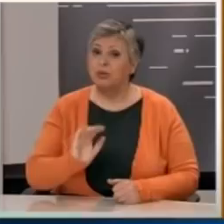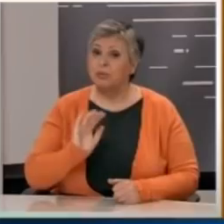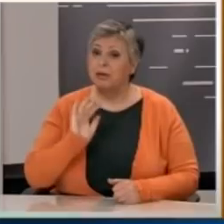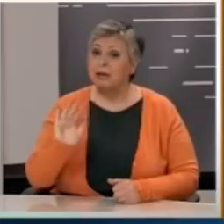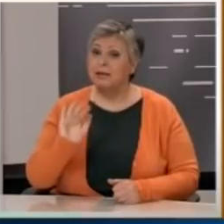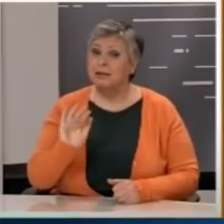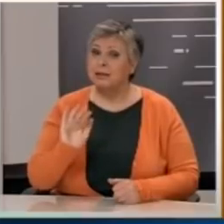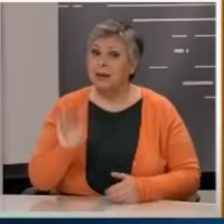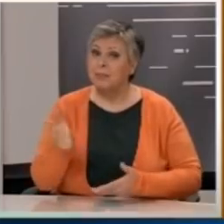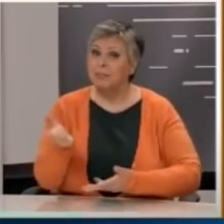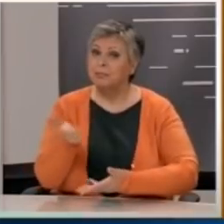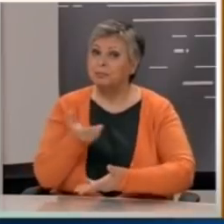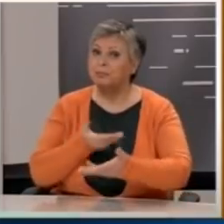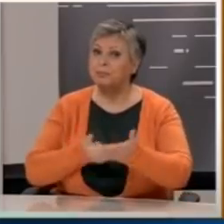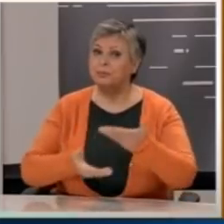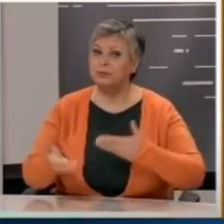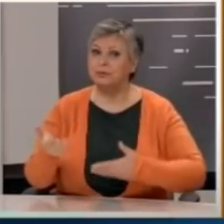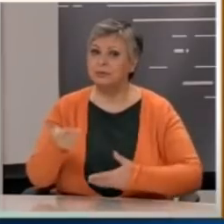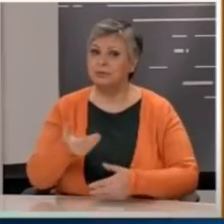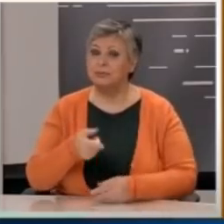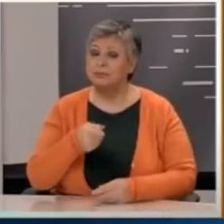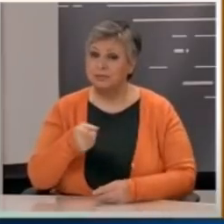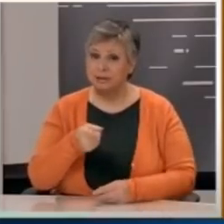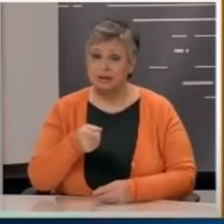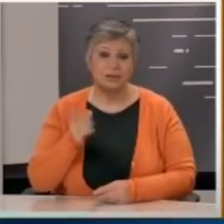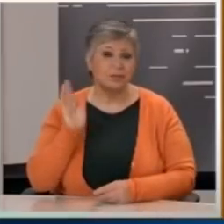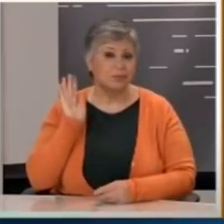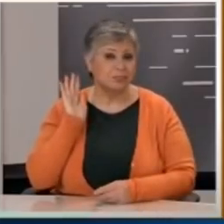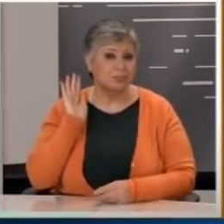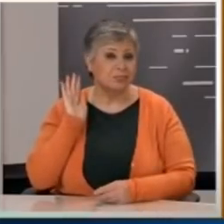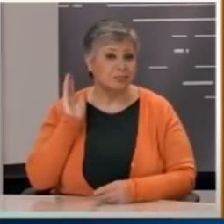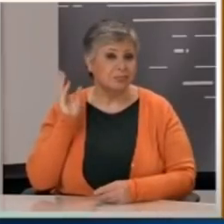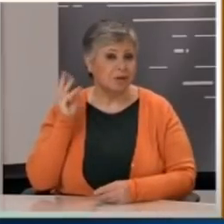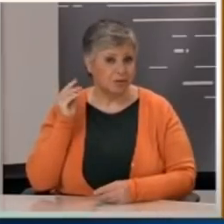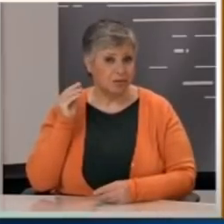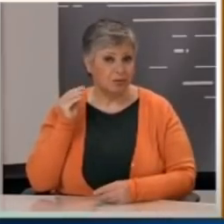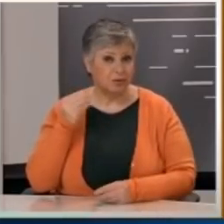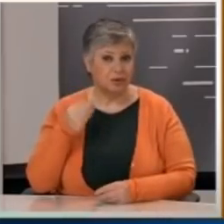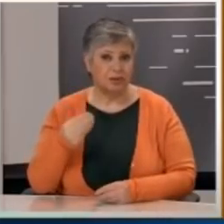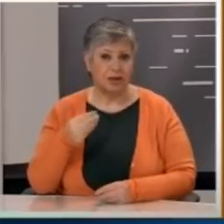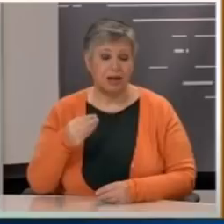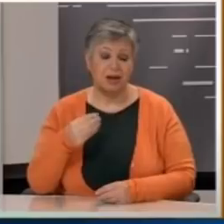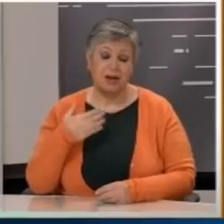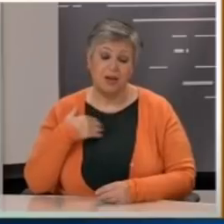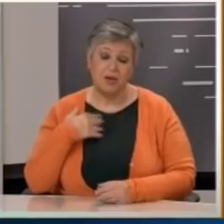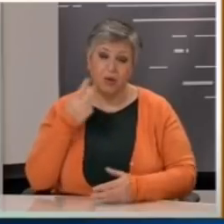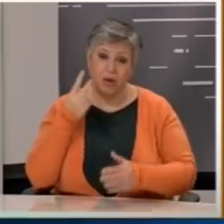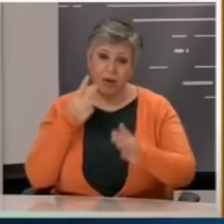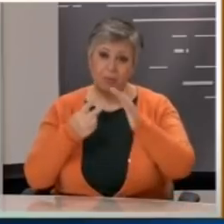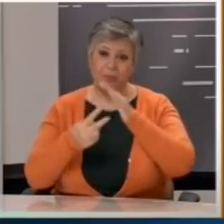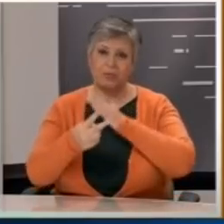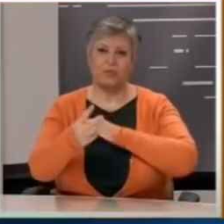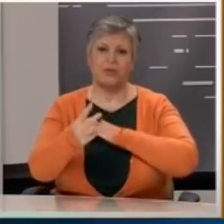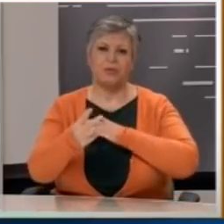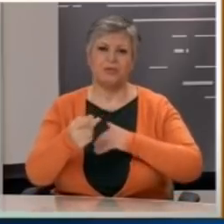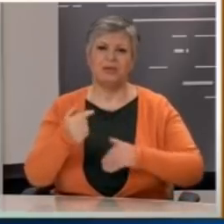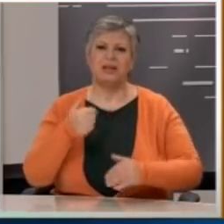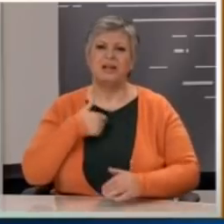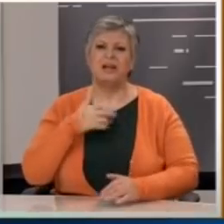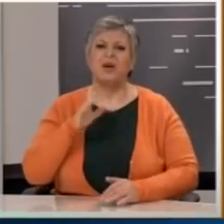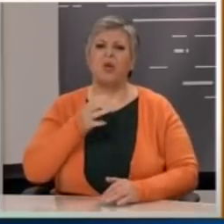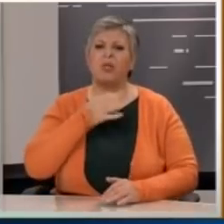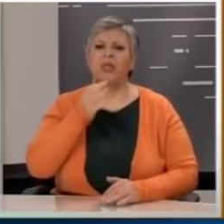ανταλλαγή. Το ακούσατε? Έτσι κάνω μία πρόβλεψη εγώ με το ταπεινό μου μυαλό. Εγώ δεν θα πω άλλα, γιατί